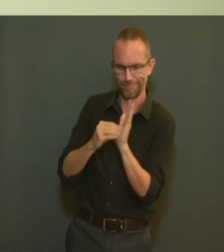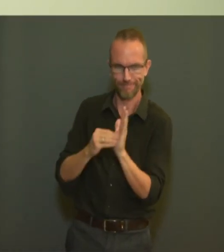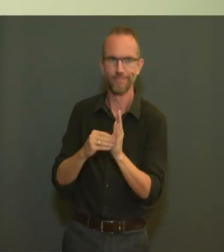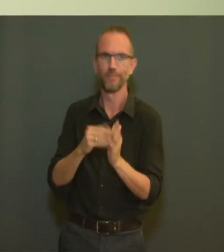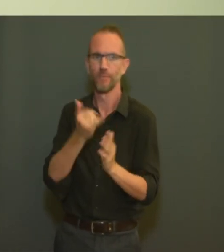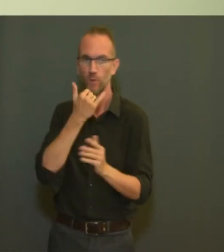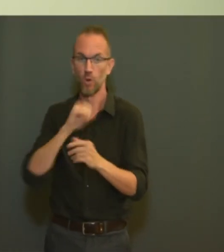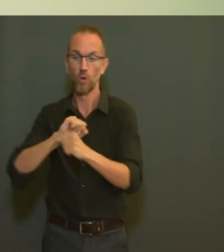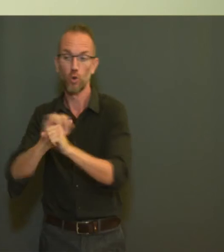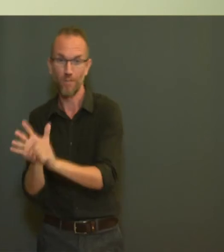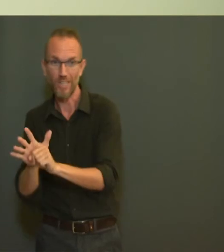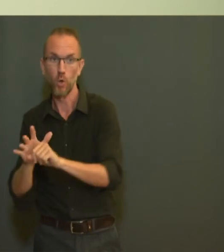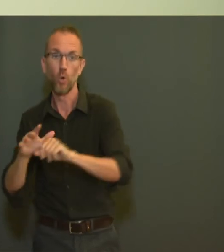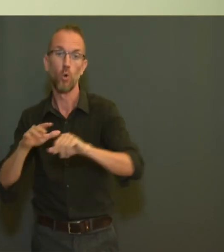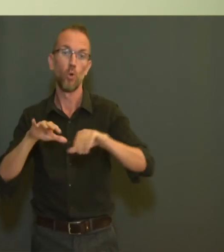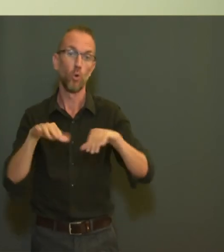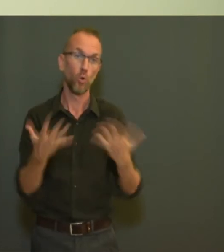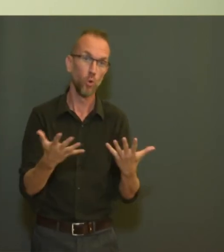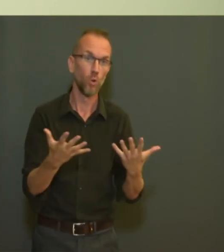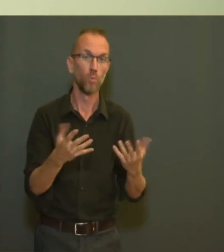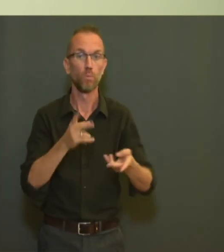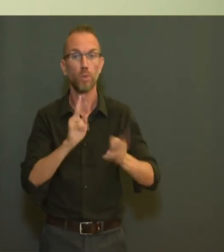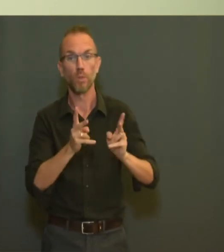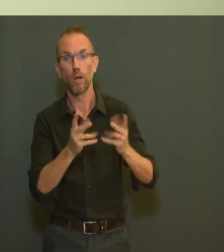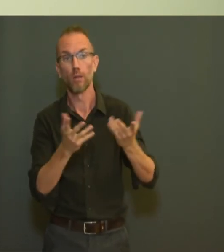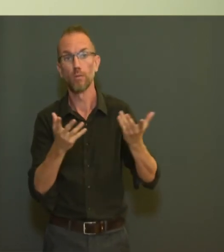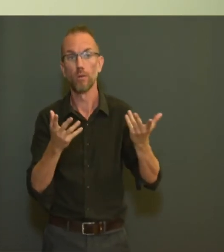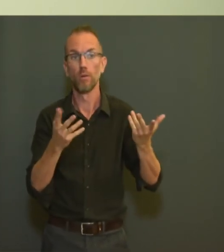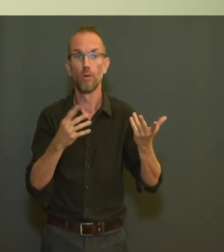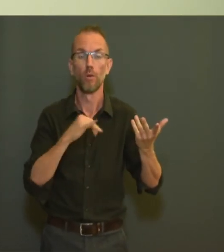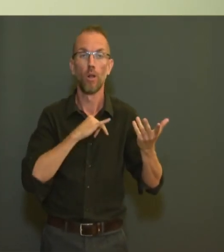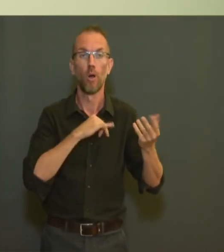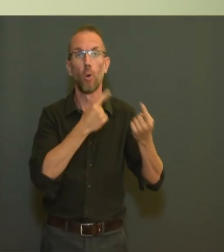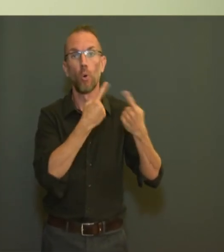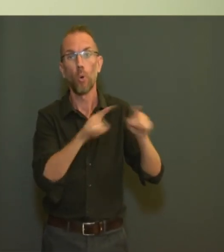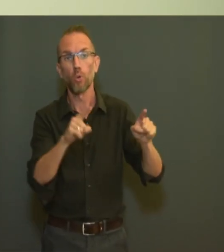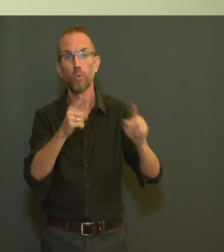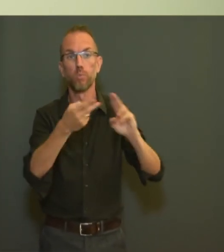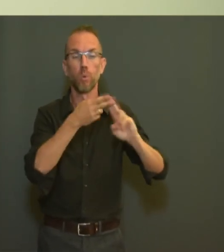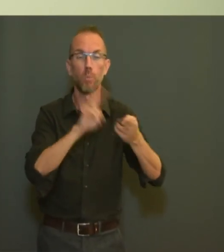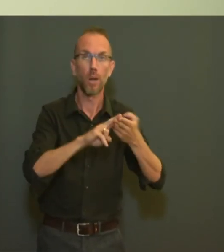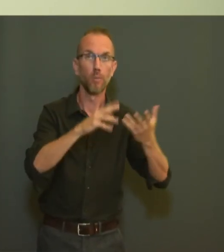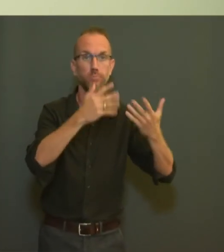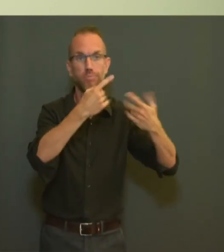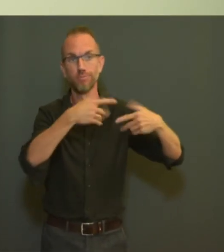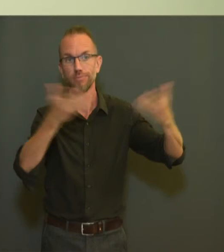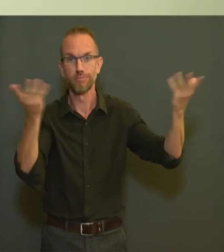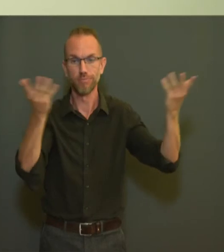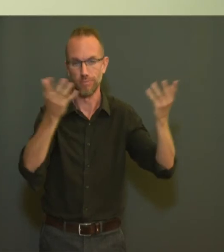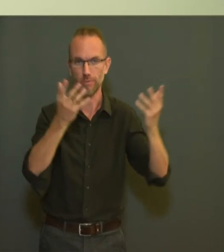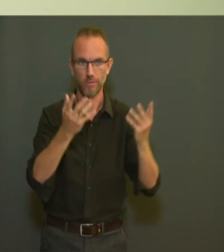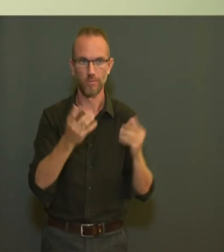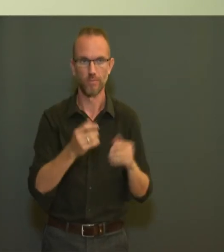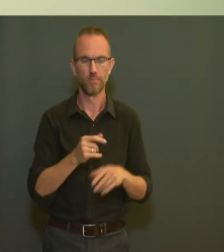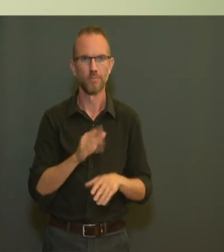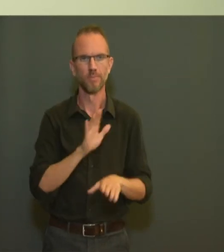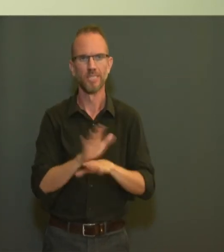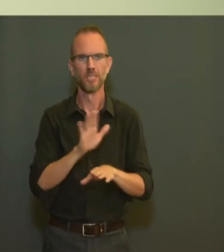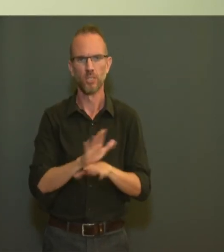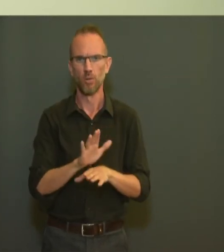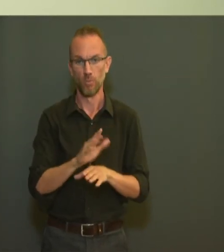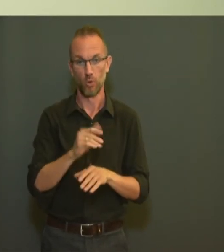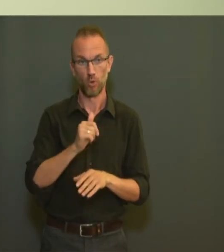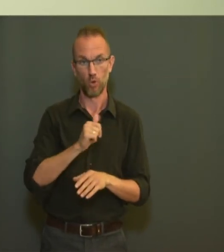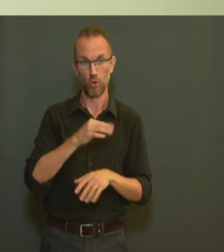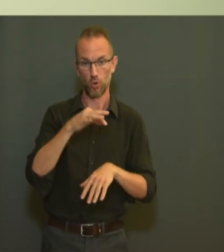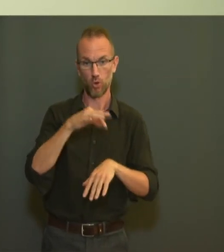facteur aggravant d'une autre première cause. Il va établir ce choix sur base, par exemple, bien sûr, d'un test qui